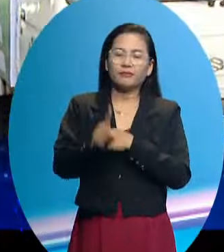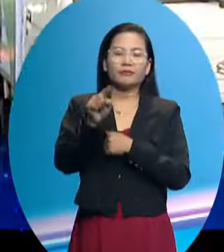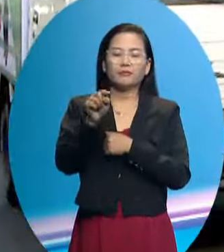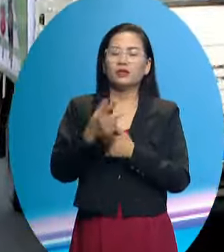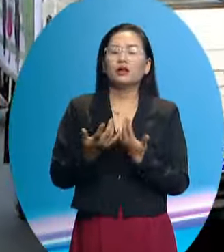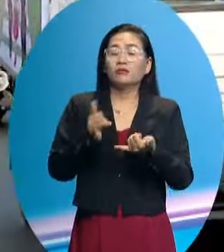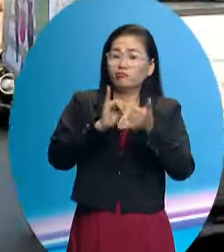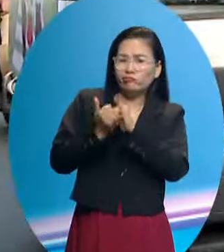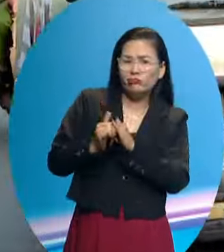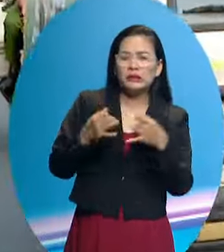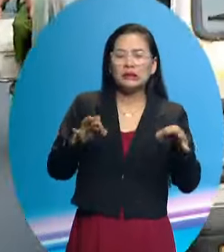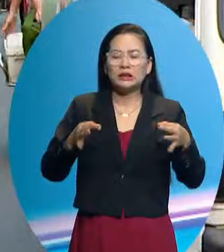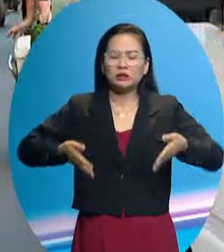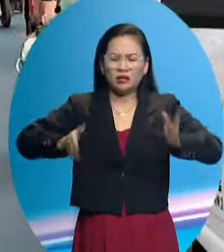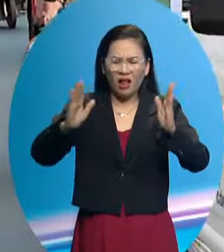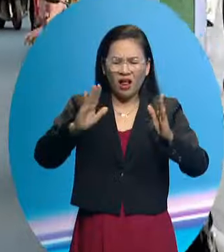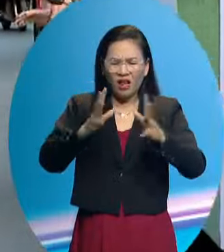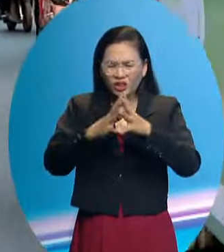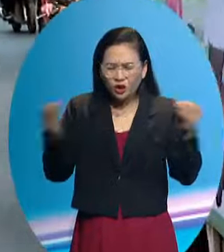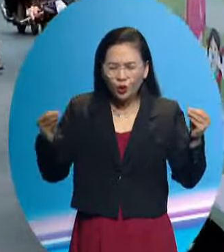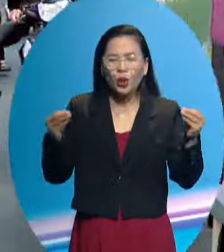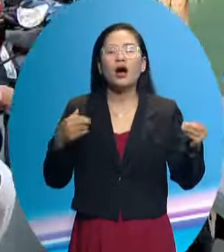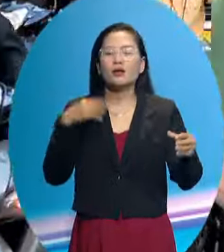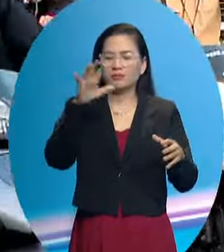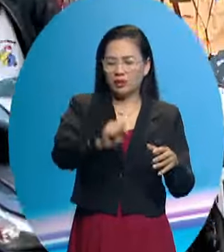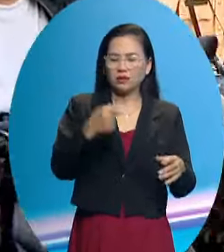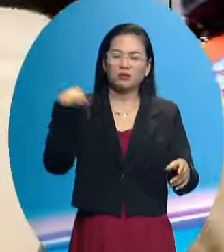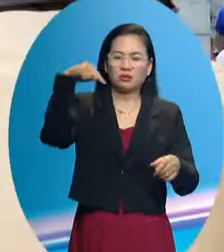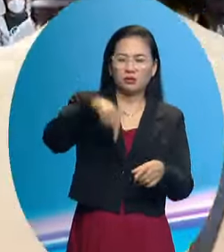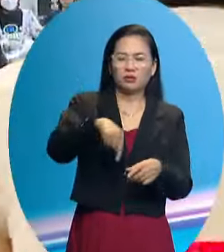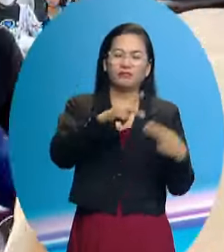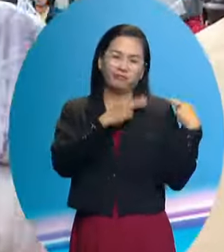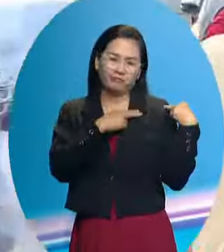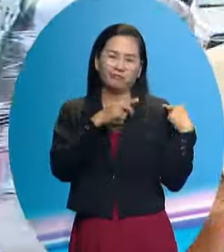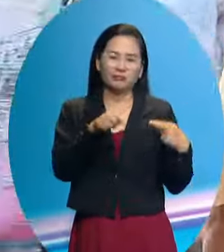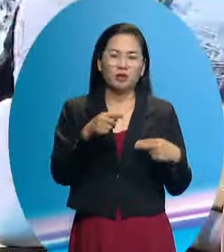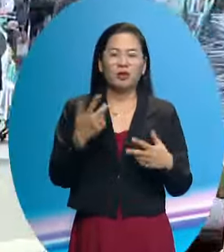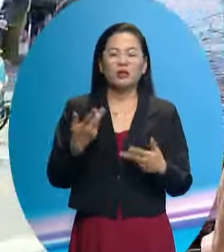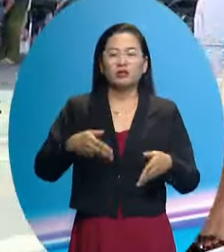phạm trên tuyến xảy ra nhiều tai nạn va chạm giao thông như tuyến đường Hoàng Sa Trường Sa Hai Bà Trưng